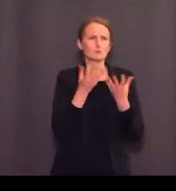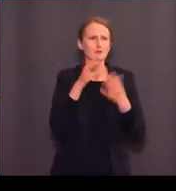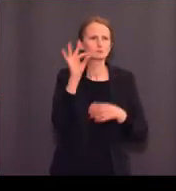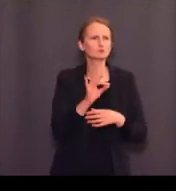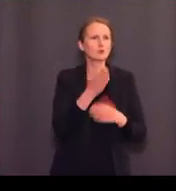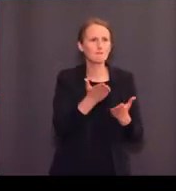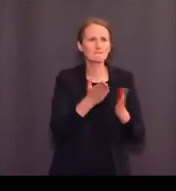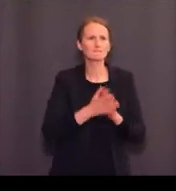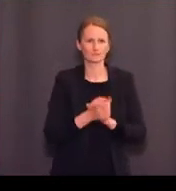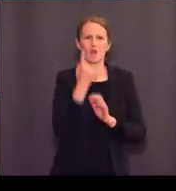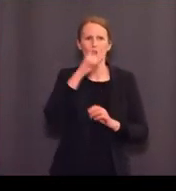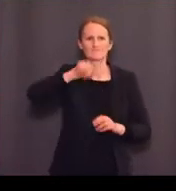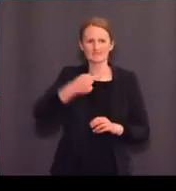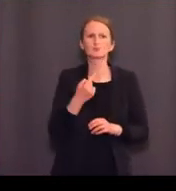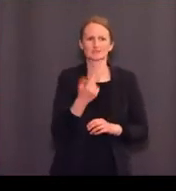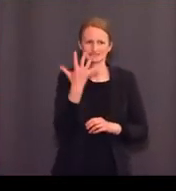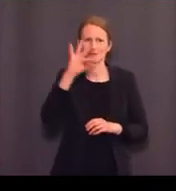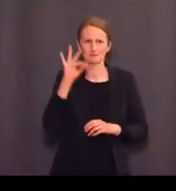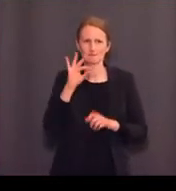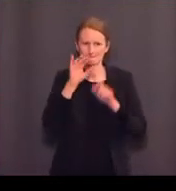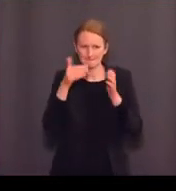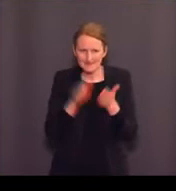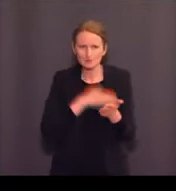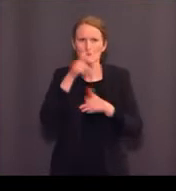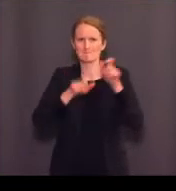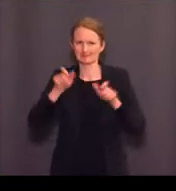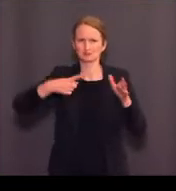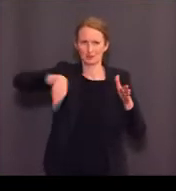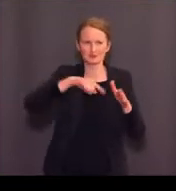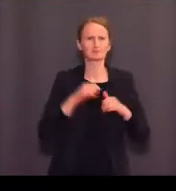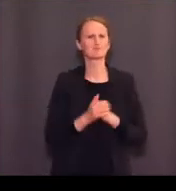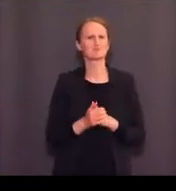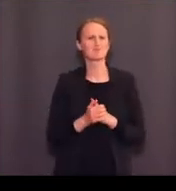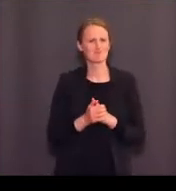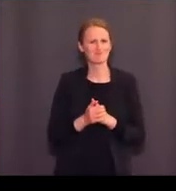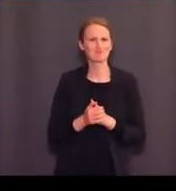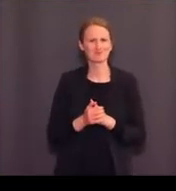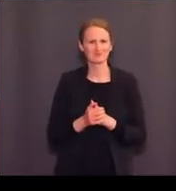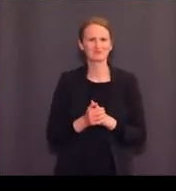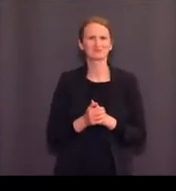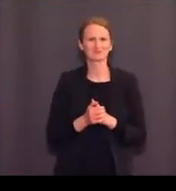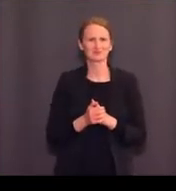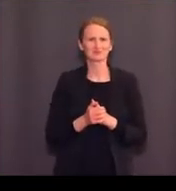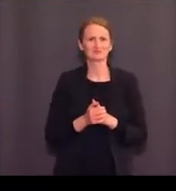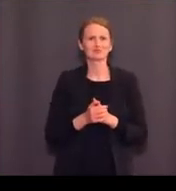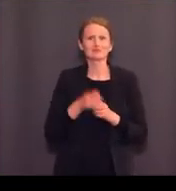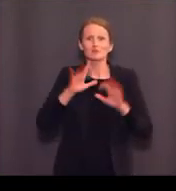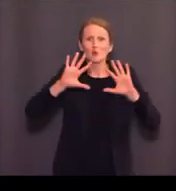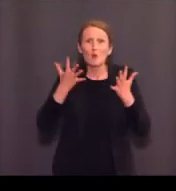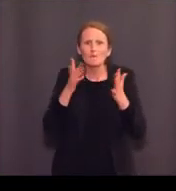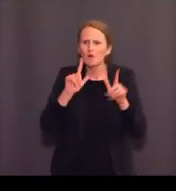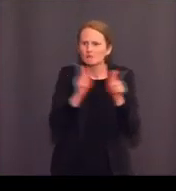consommés, les mutualités auront établi la liste de leurs affiliés qui, selon les critères